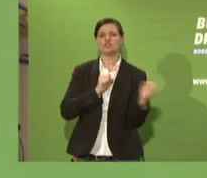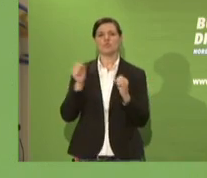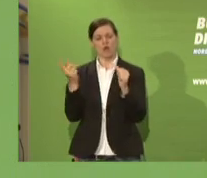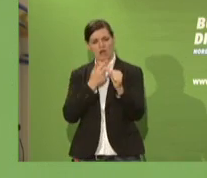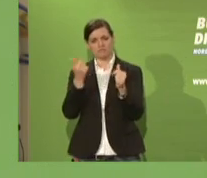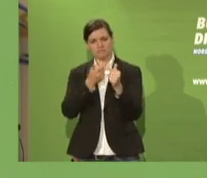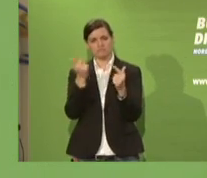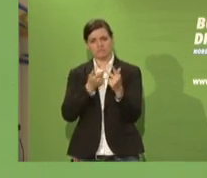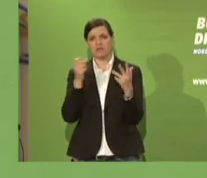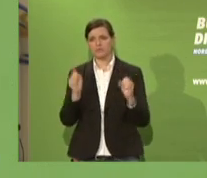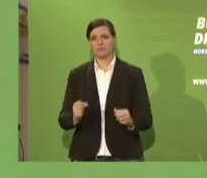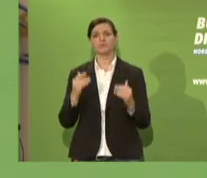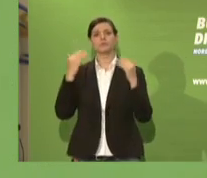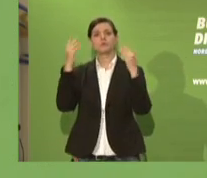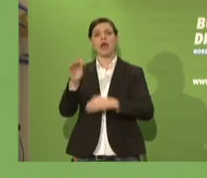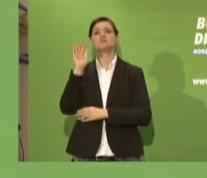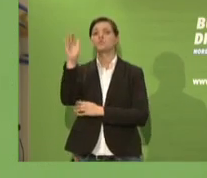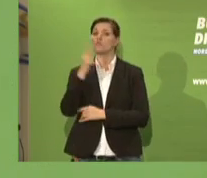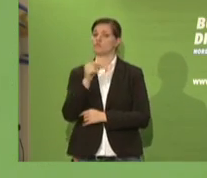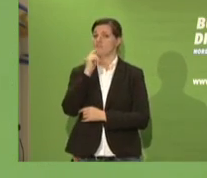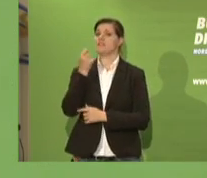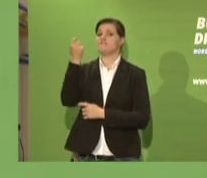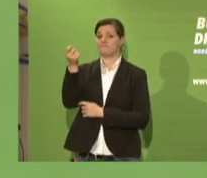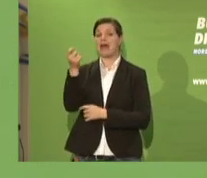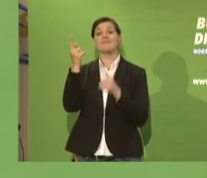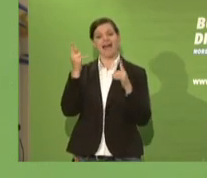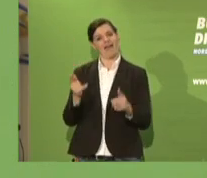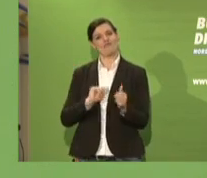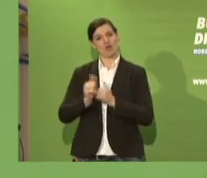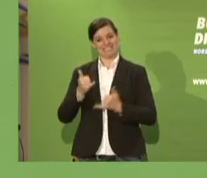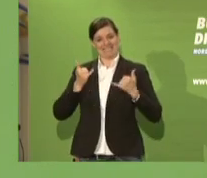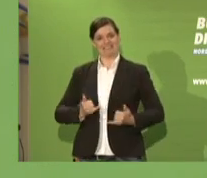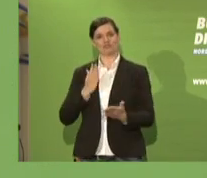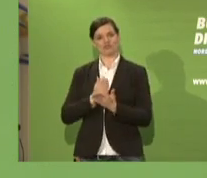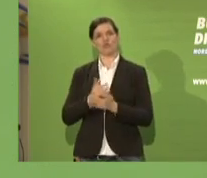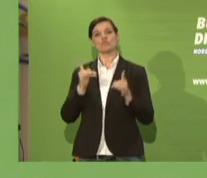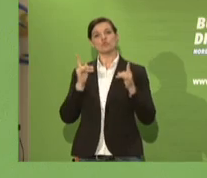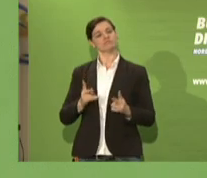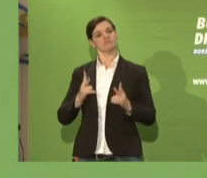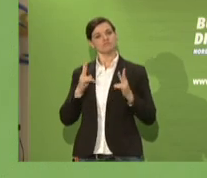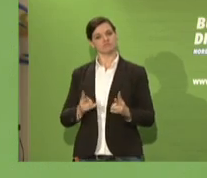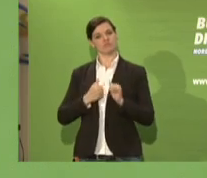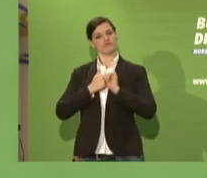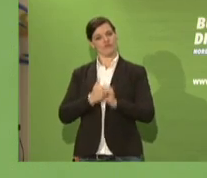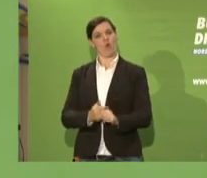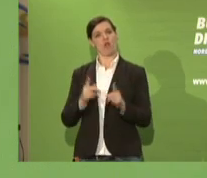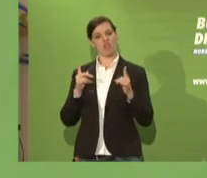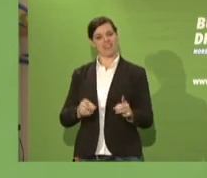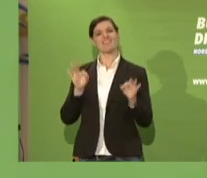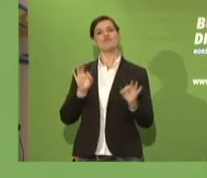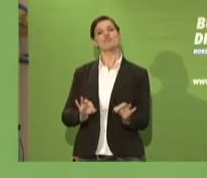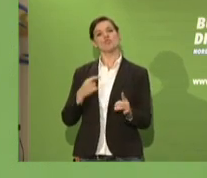Kosten auf uns zukommen werden, wenn wir nicht jetzt konsequent und nicht halbherzig die Weichen für die